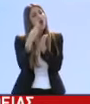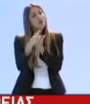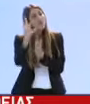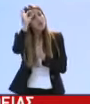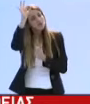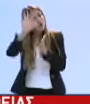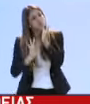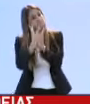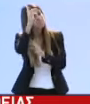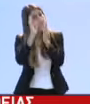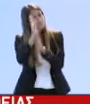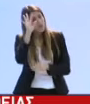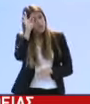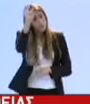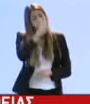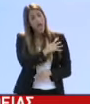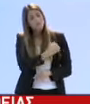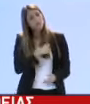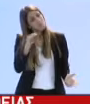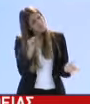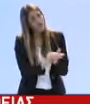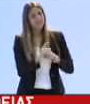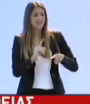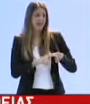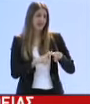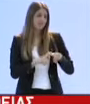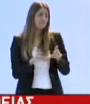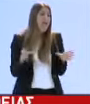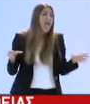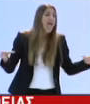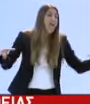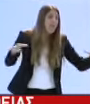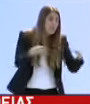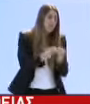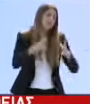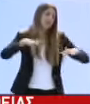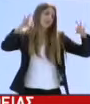και ξαναφέρουν την εμπιστοσύνη και την ελπίδα στον τόπο μας. Ενωμένοι ξεκινάμε τη